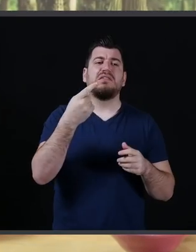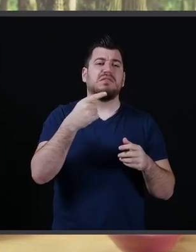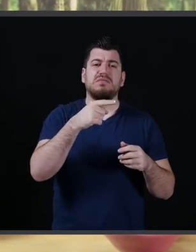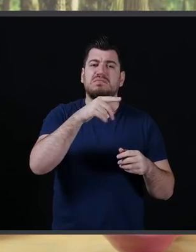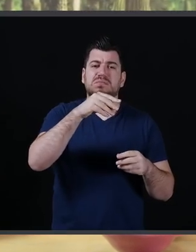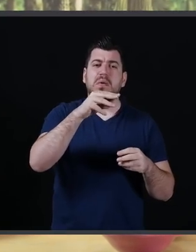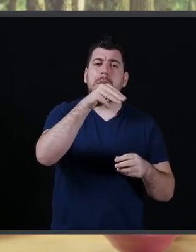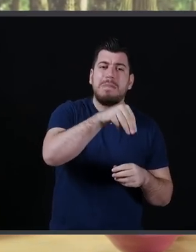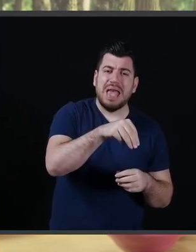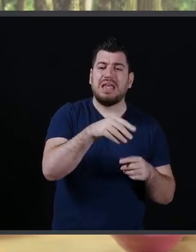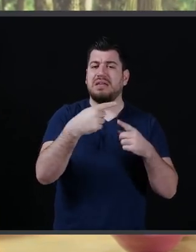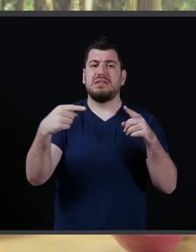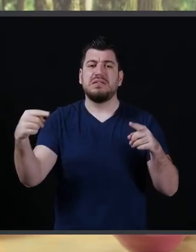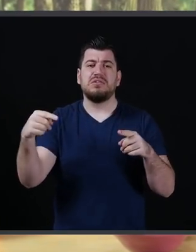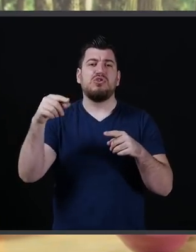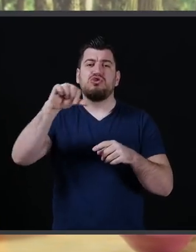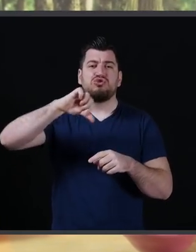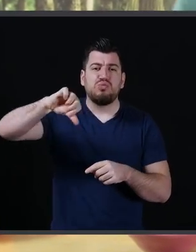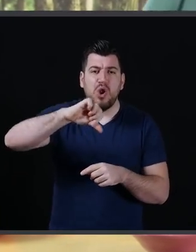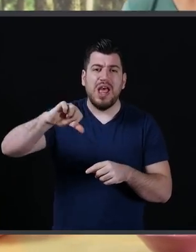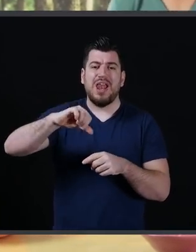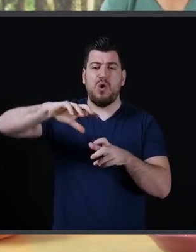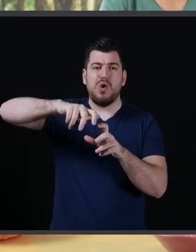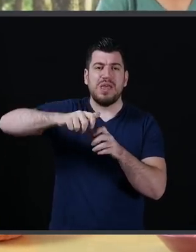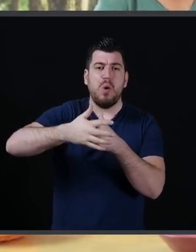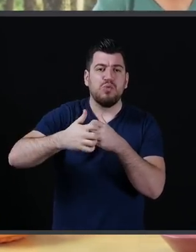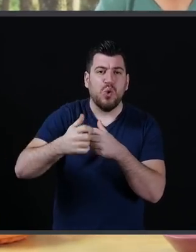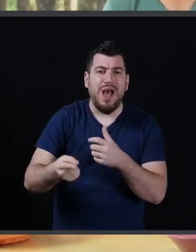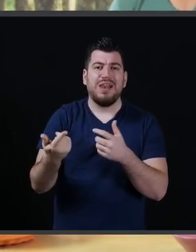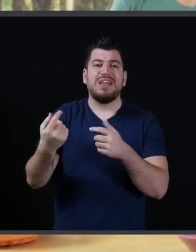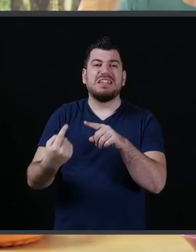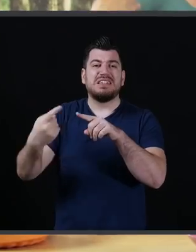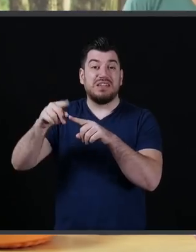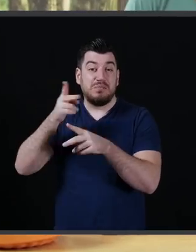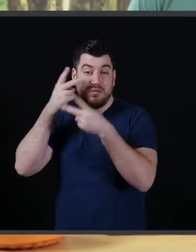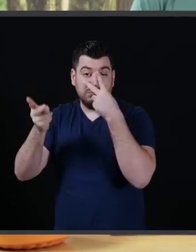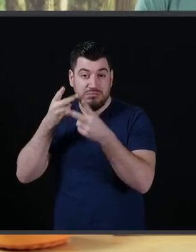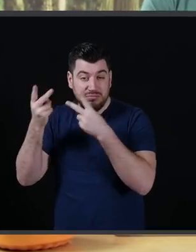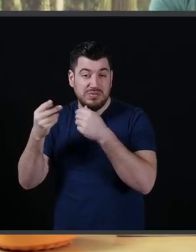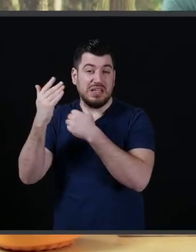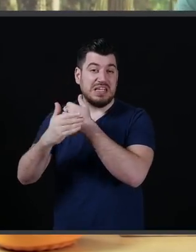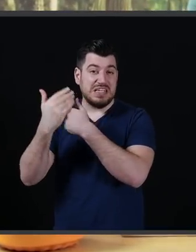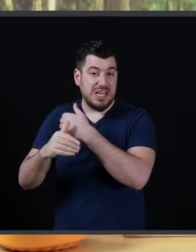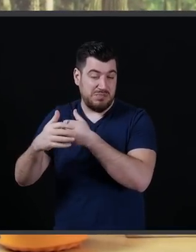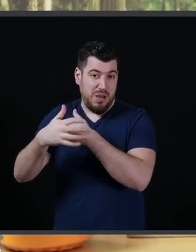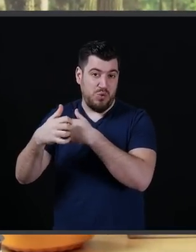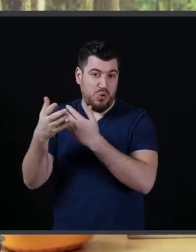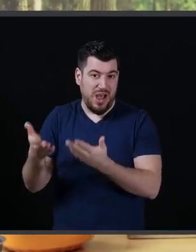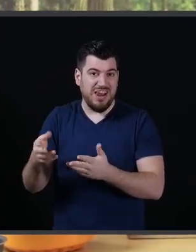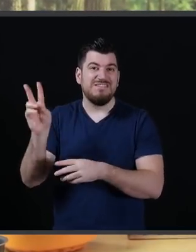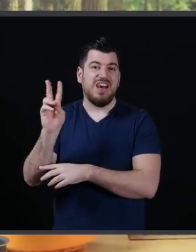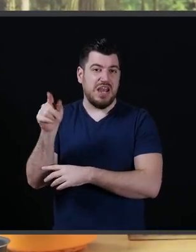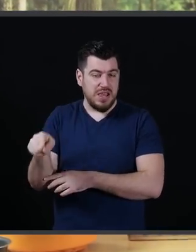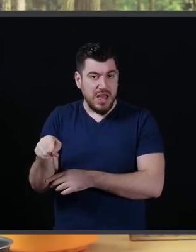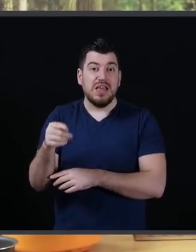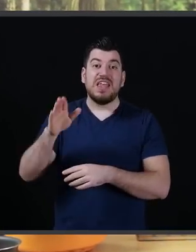πορτοκάλι Και τα ωραία έτσι τα μυρωδικά μας Λίγο βανίγια, λίγο ξύσμα πορτοκάλι Και τελευταίο είναι η μαρέγκα μας Ασπράδια